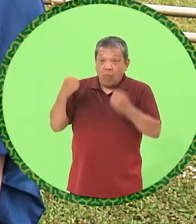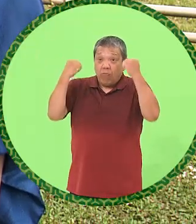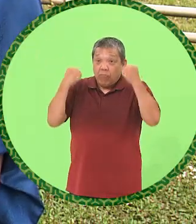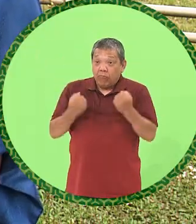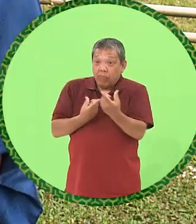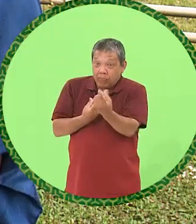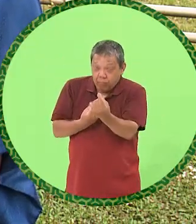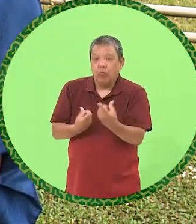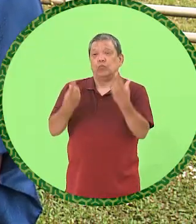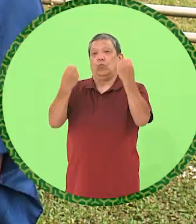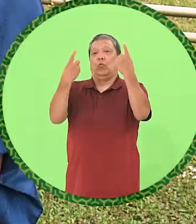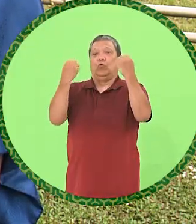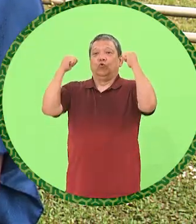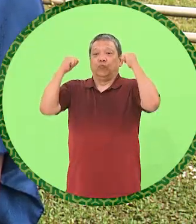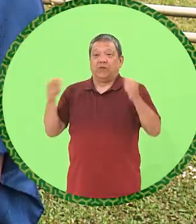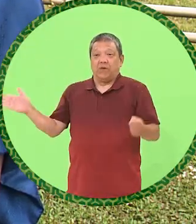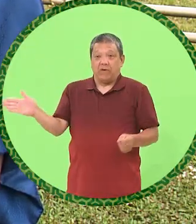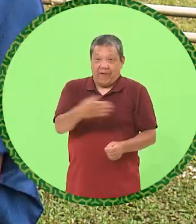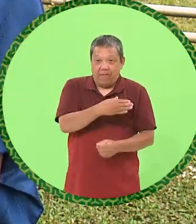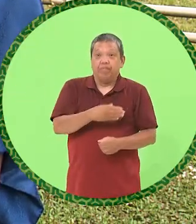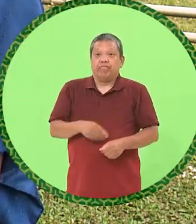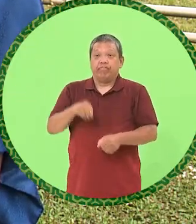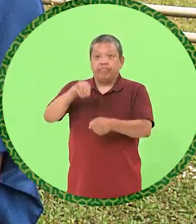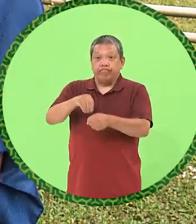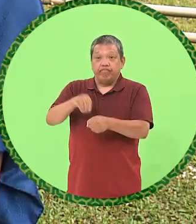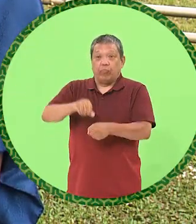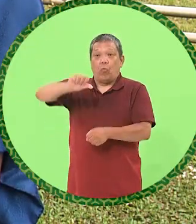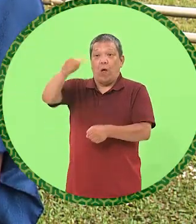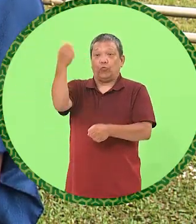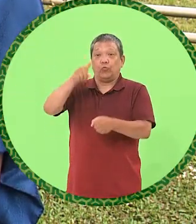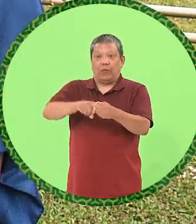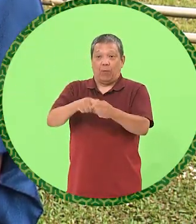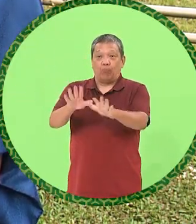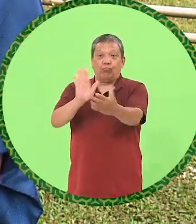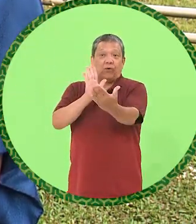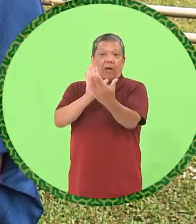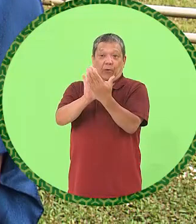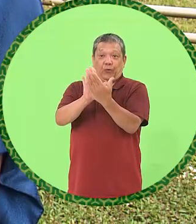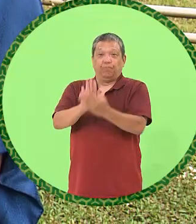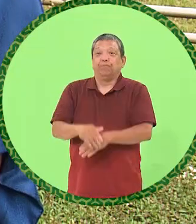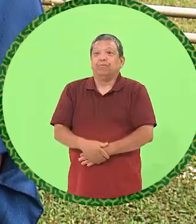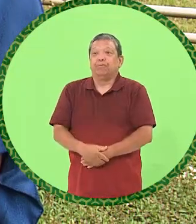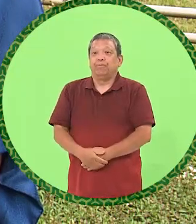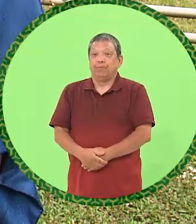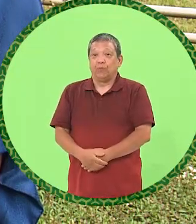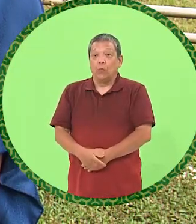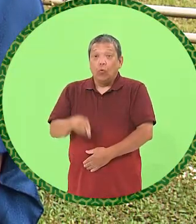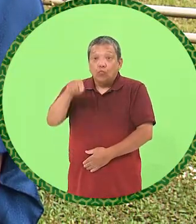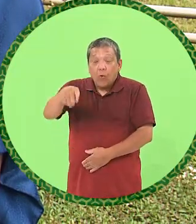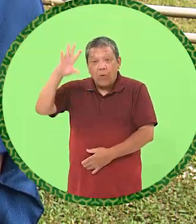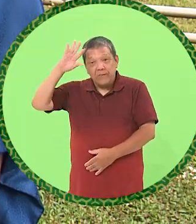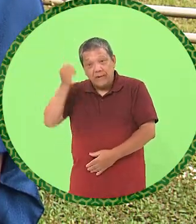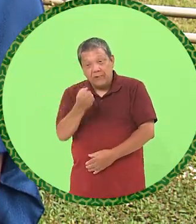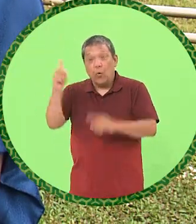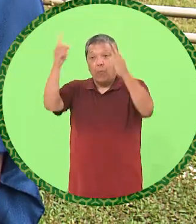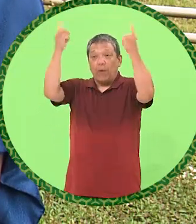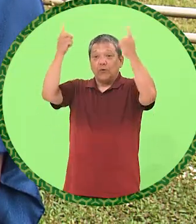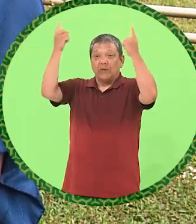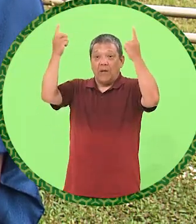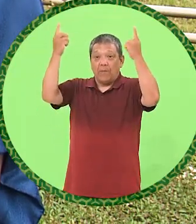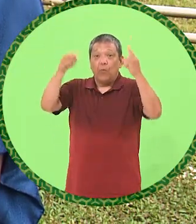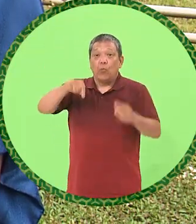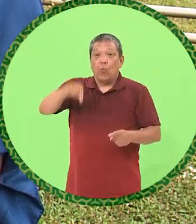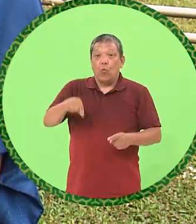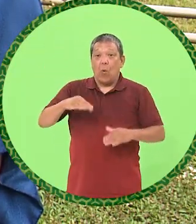ね。 そうじゃぞ。住み始めてから今年で500年を迎えるんじゃ。それを記念したお祭り